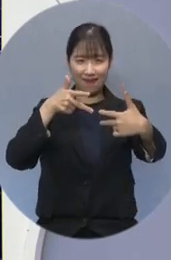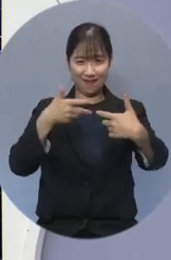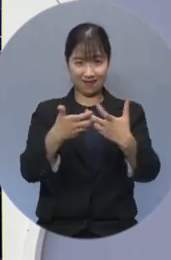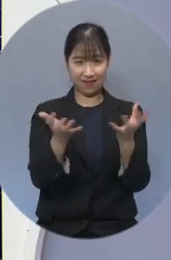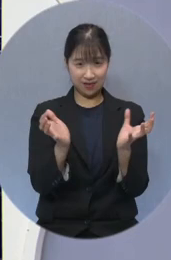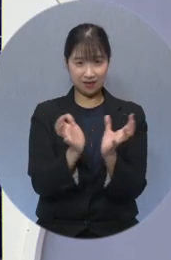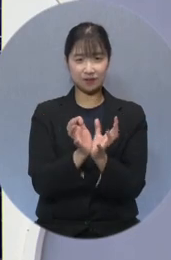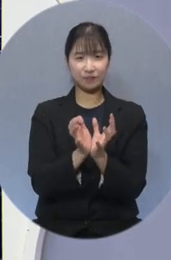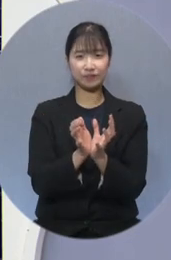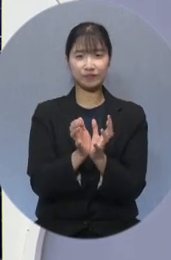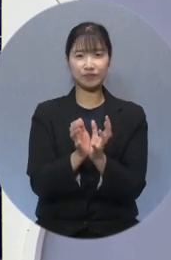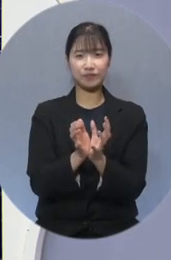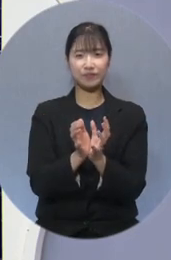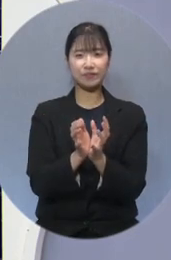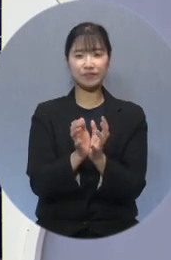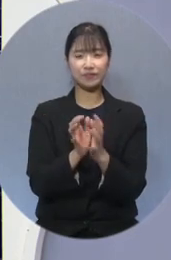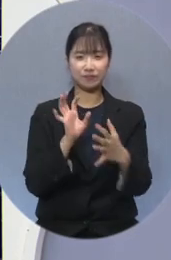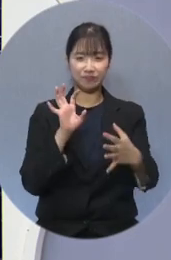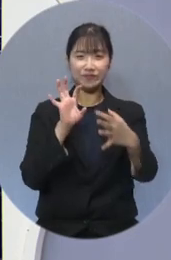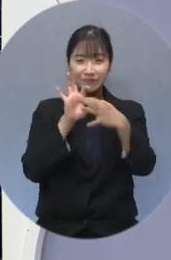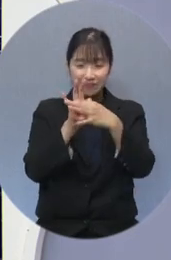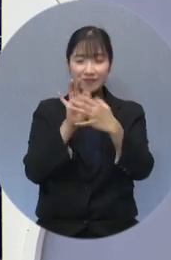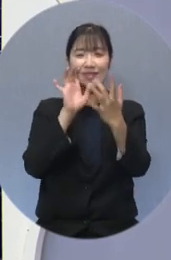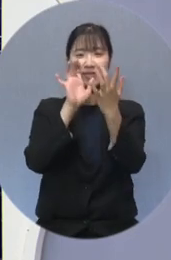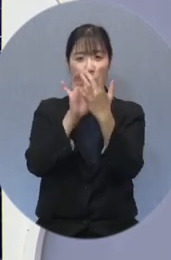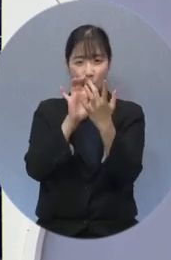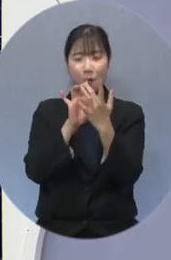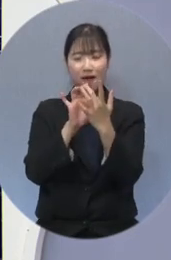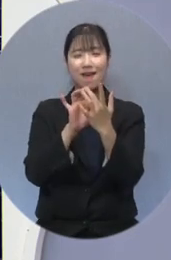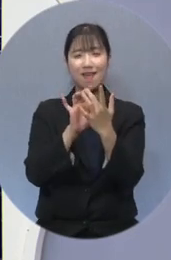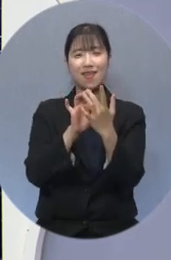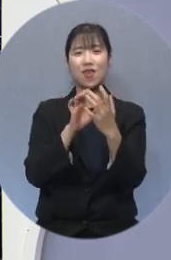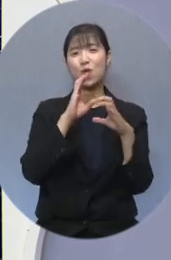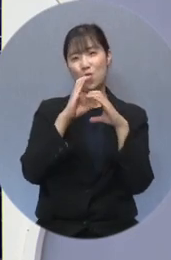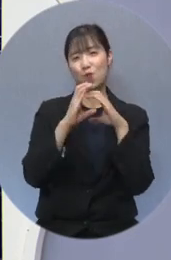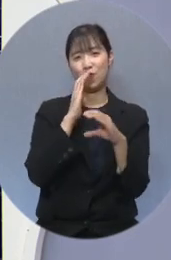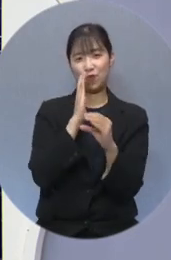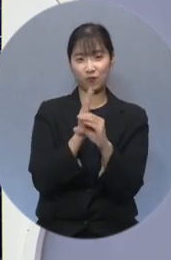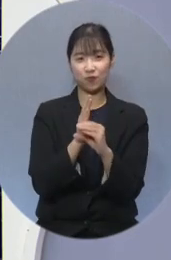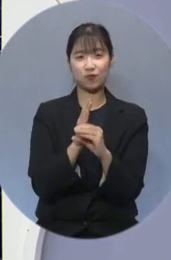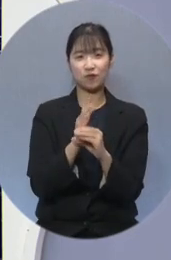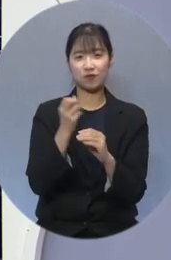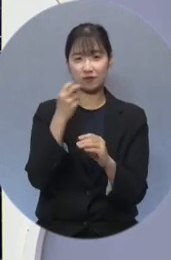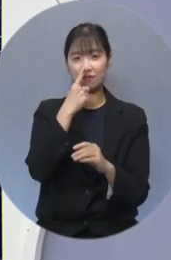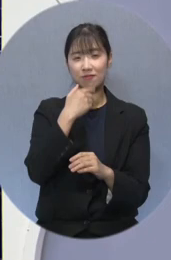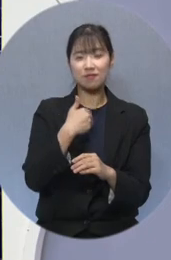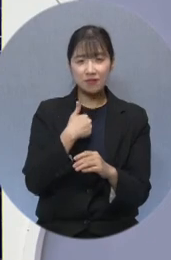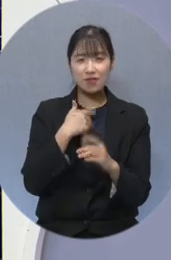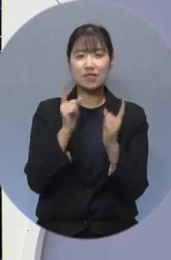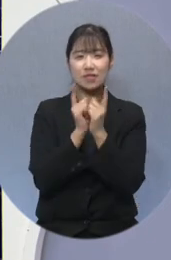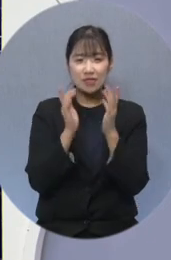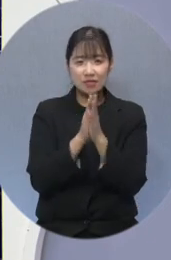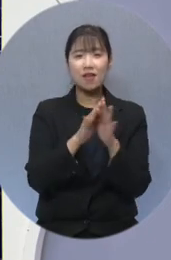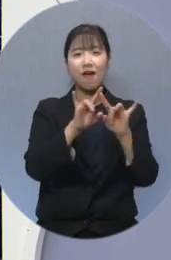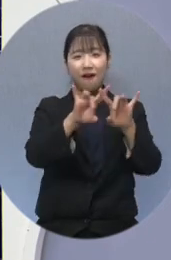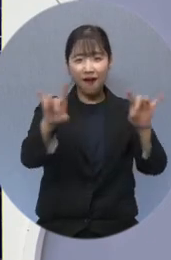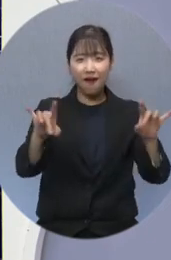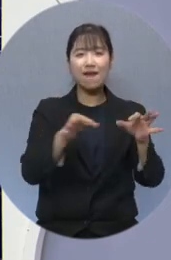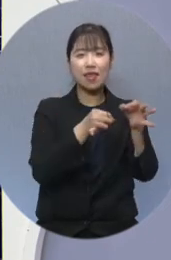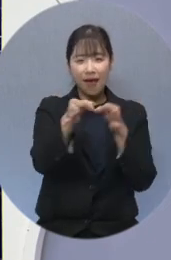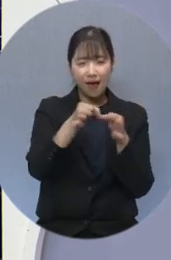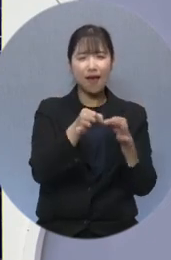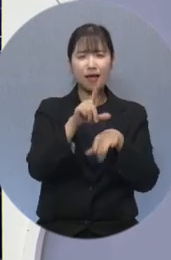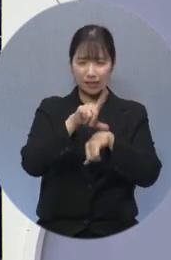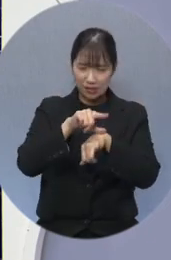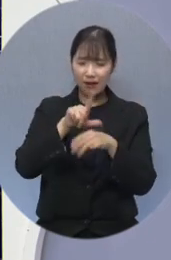그룹들 일정 인원을 화상으로 온라인으로 지금 또 하고 있고요. 또 제가 직접 각 상가를 시간 나는